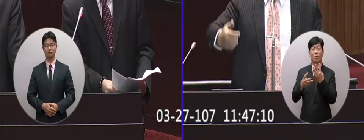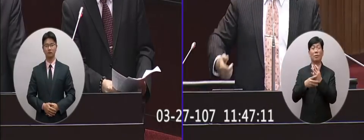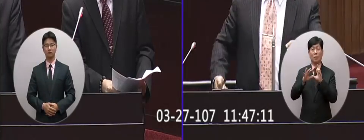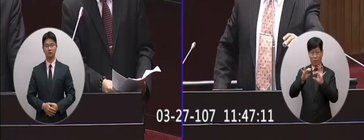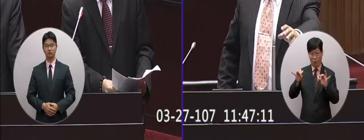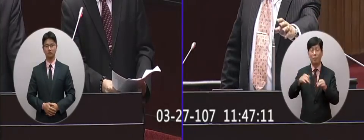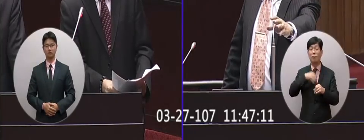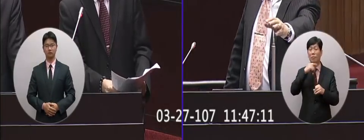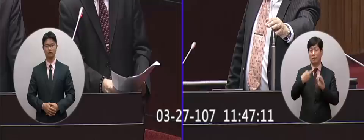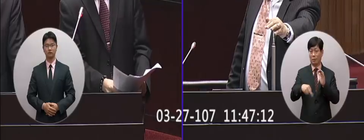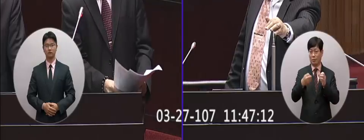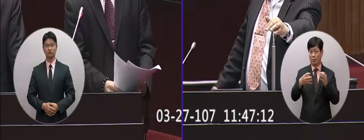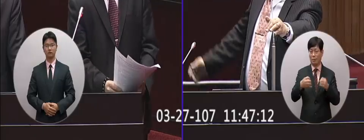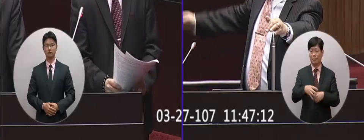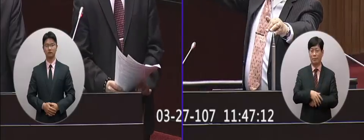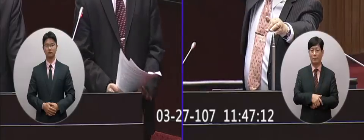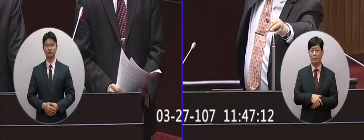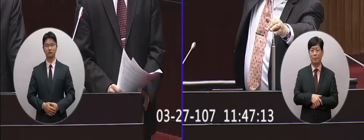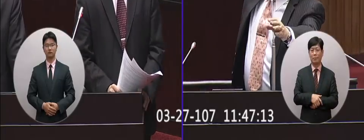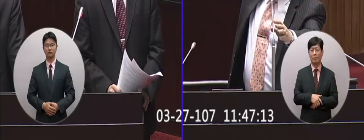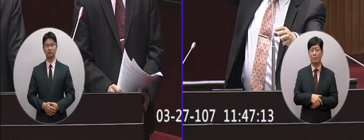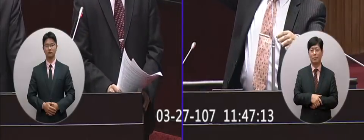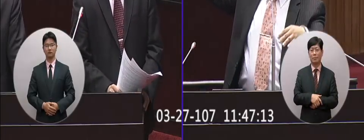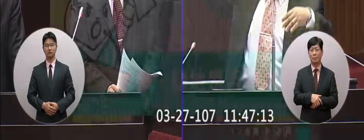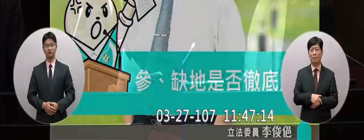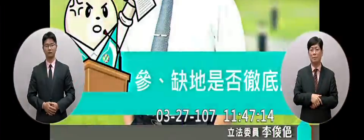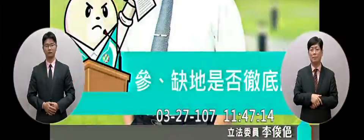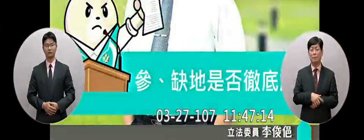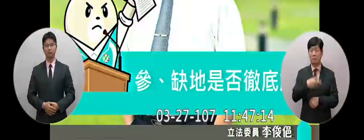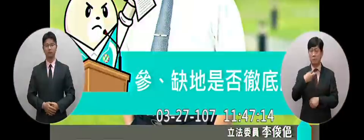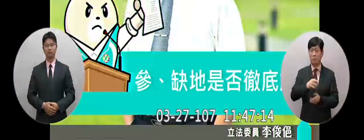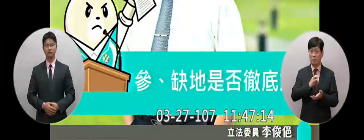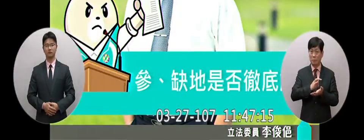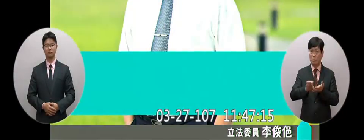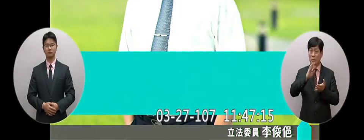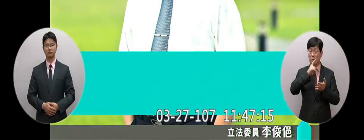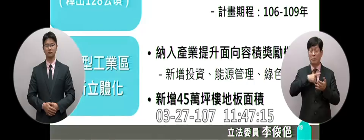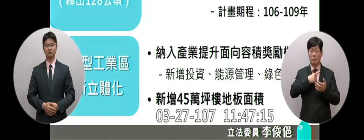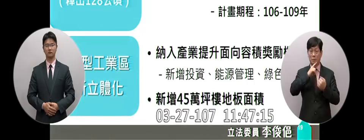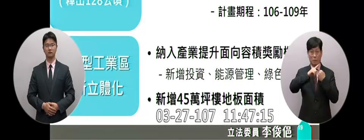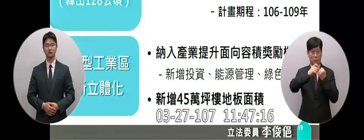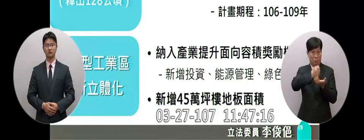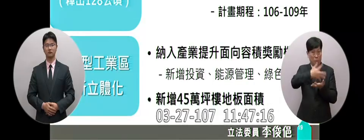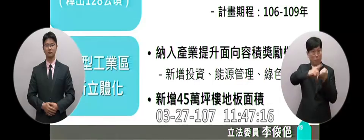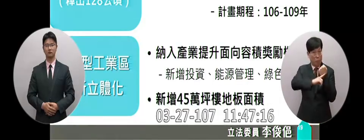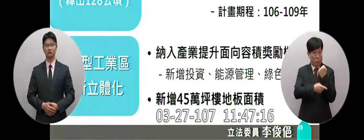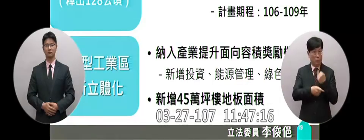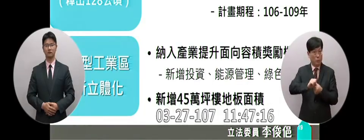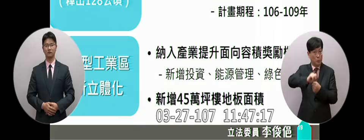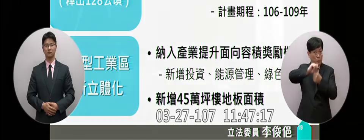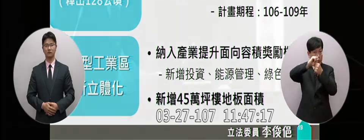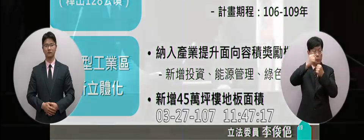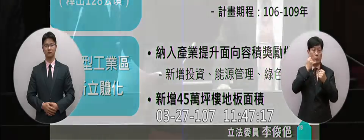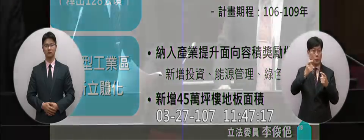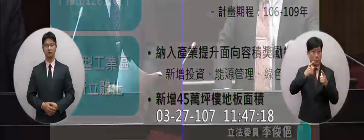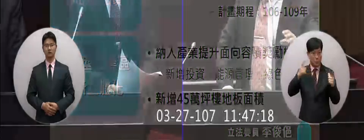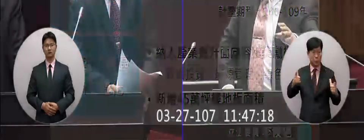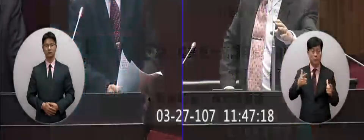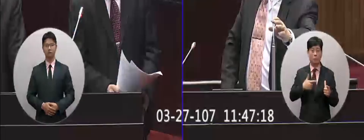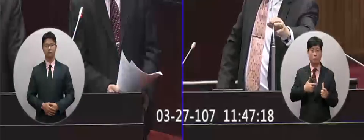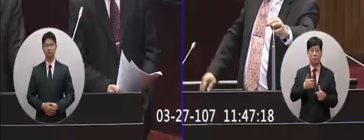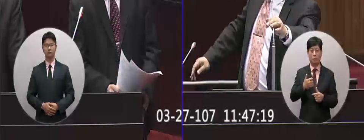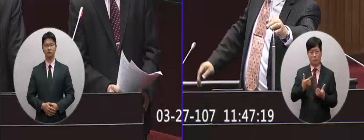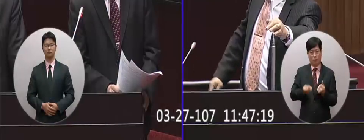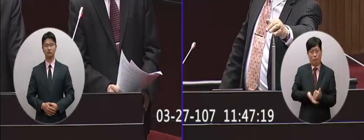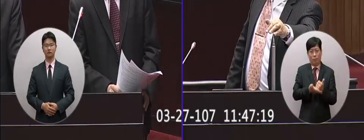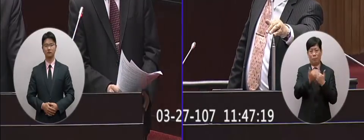这个是我等一下要谈的问题。 好， 来啊，还有这个利用都市这个容积率的奖励，然后利用都市让它立体化。